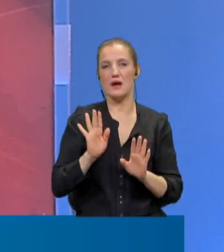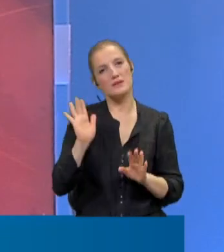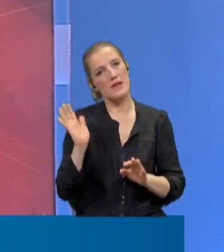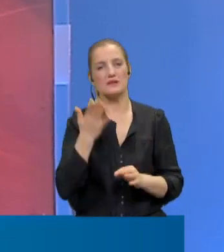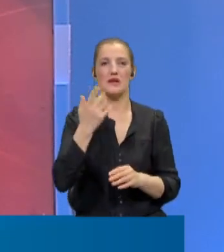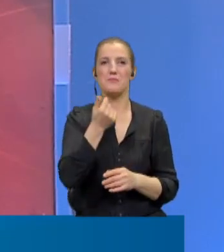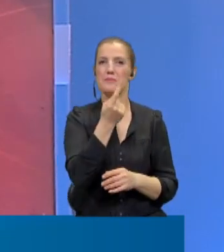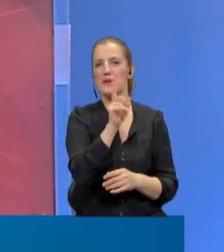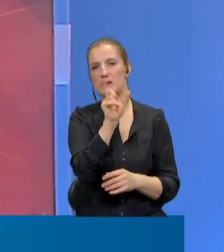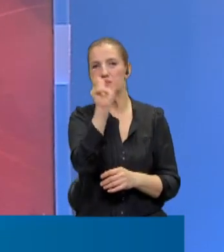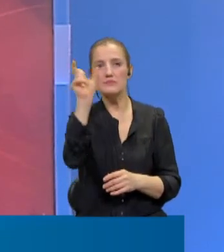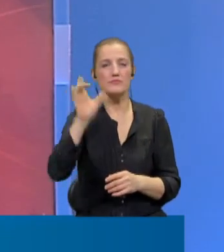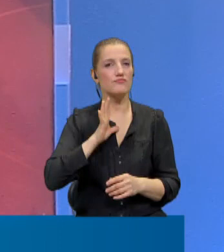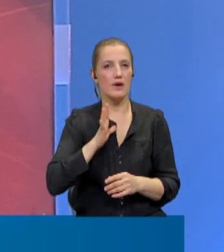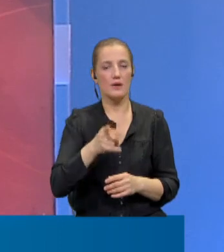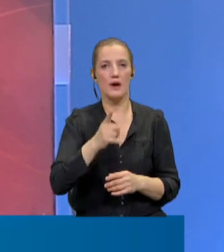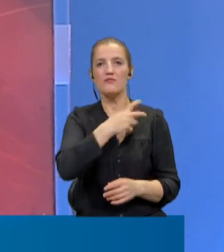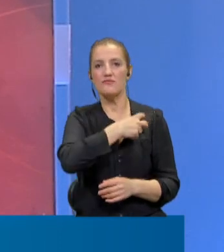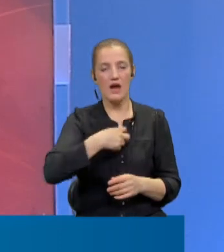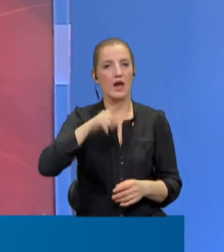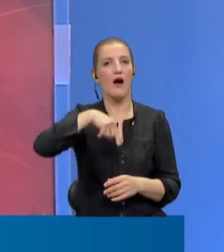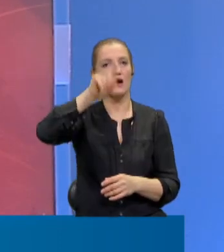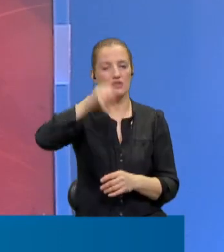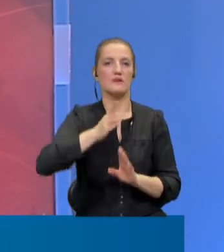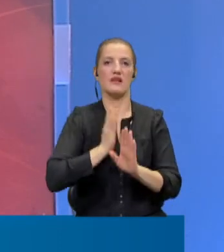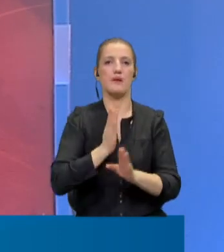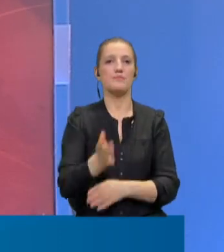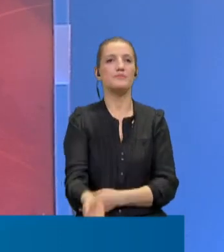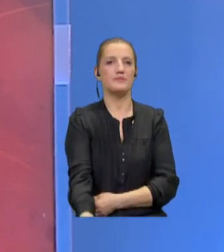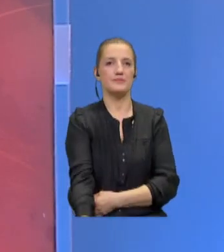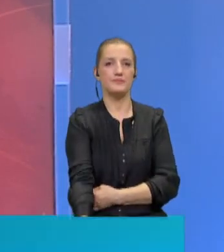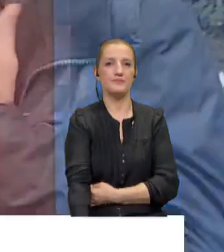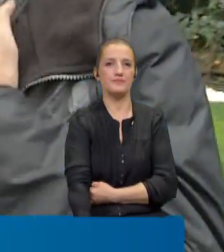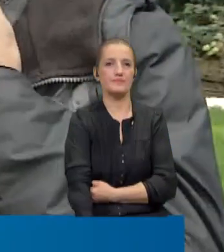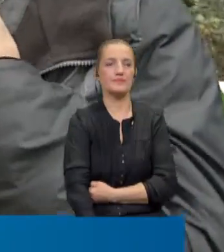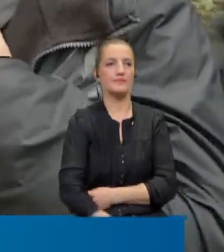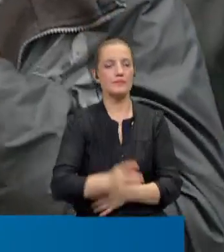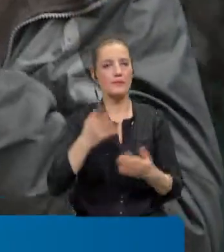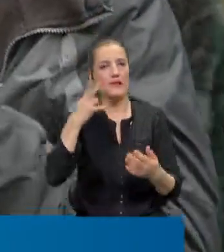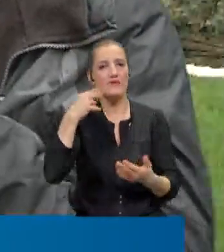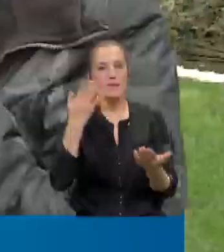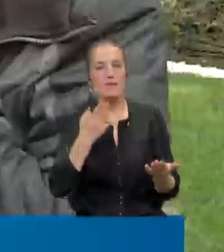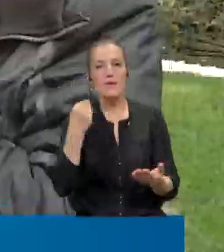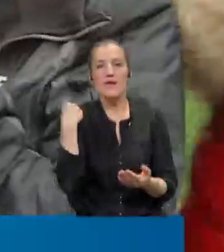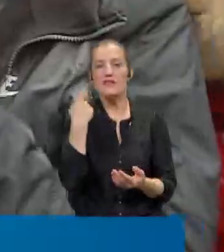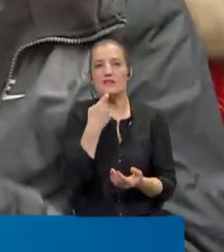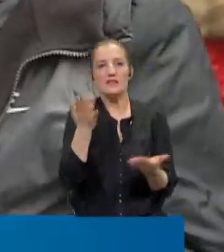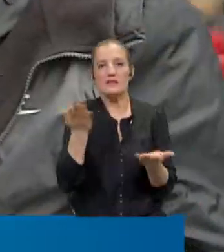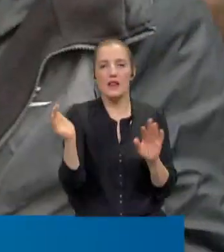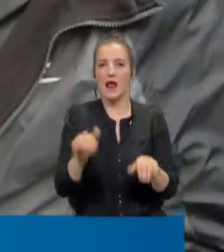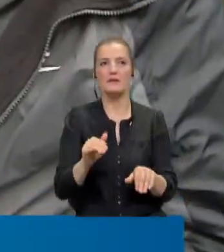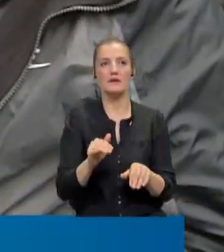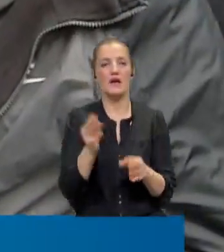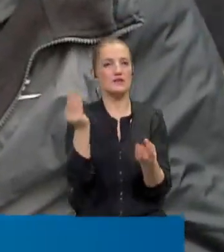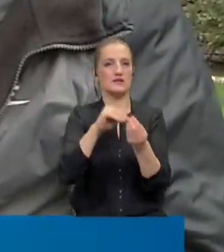Neyse hadi konuşalım kaçta başlığımız var vergiler harçlar diyelim devam edelim efendim Yeni yıl nasıl geldim